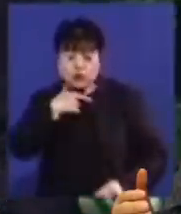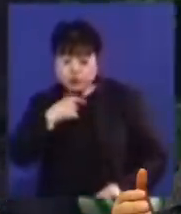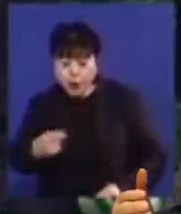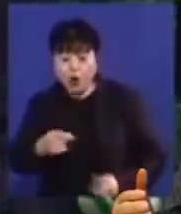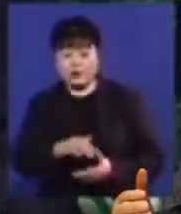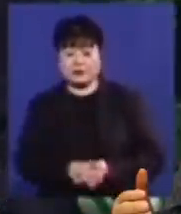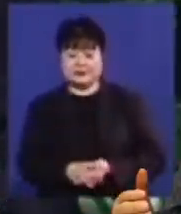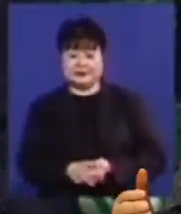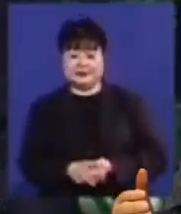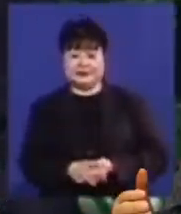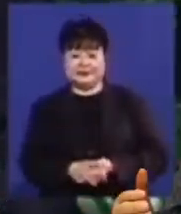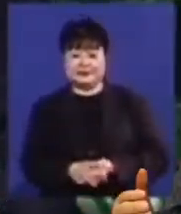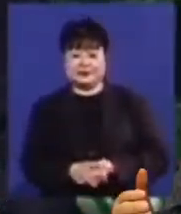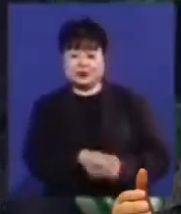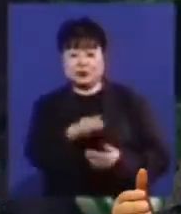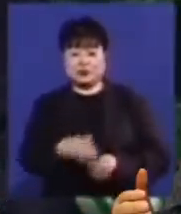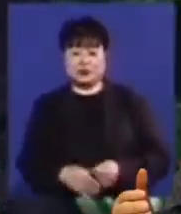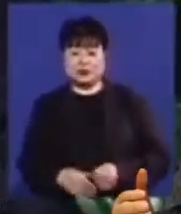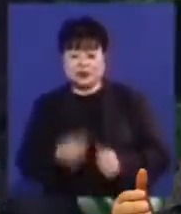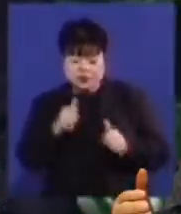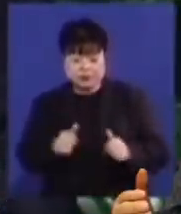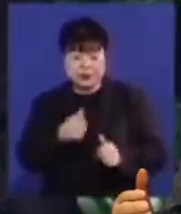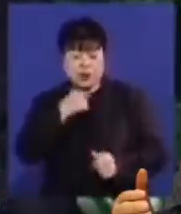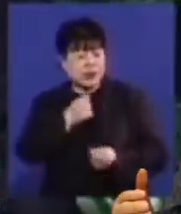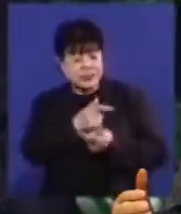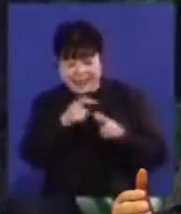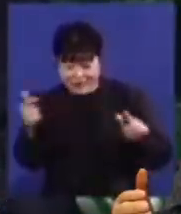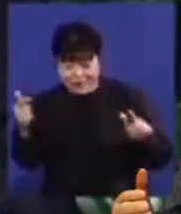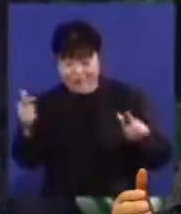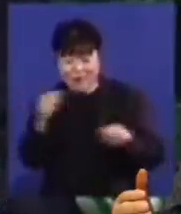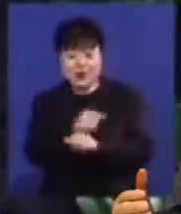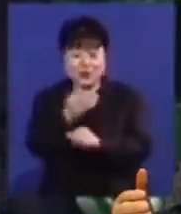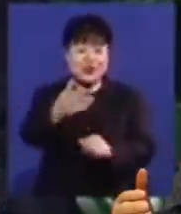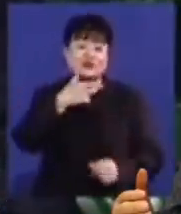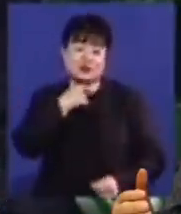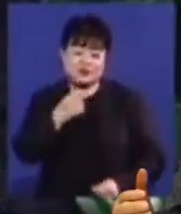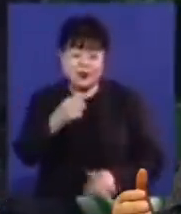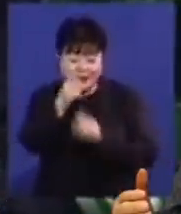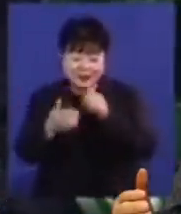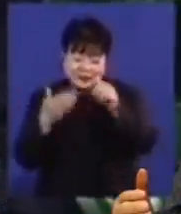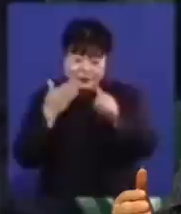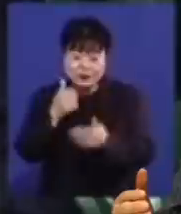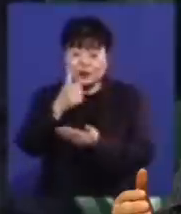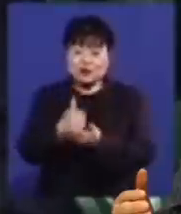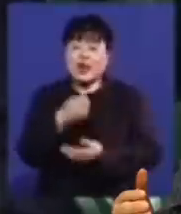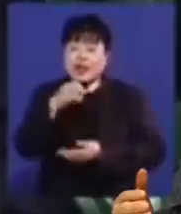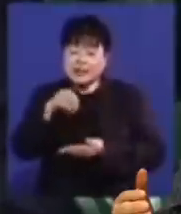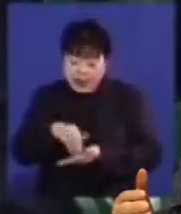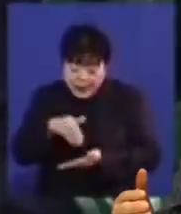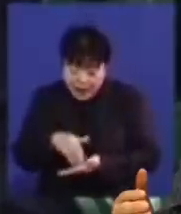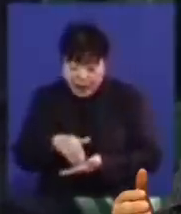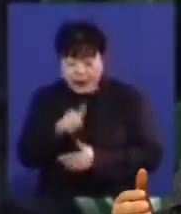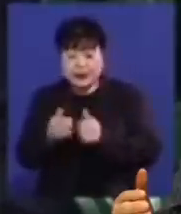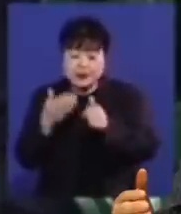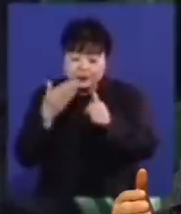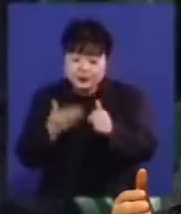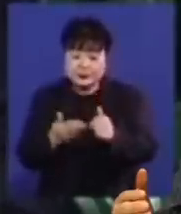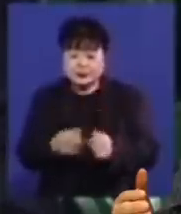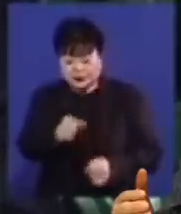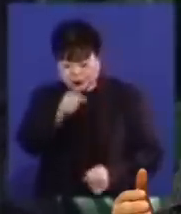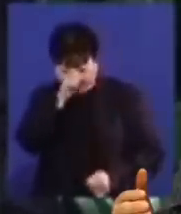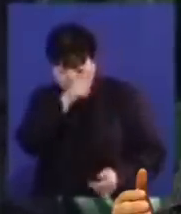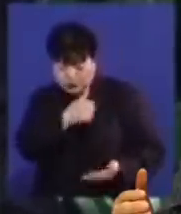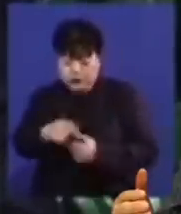것입니다. 우리를 심판하기를 원하지 않았습니다. 그러므로 우리가 하나님께 우리 죄를 자백하면 하나님은